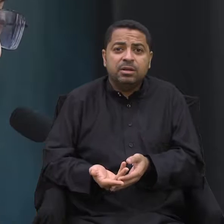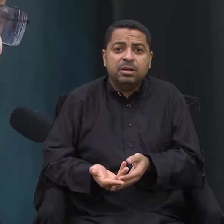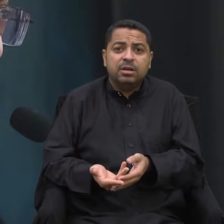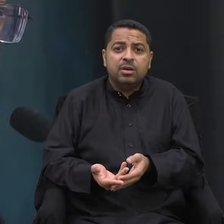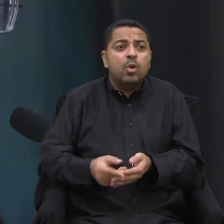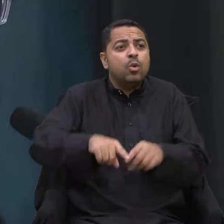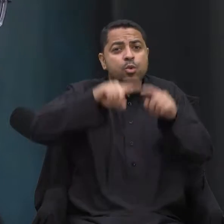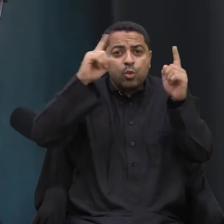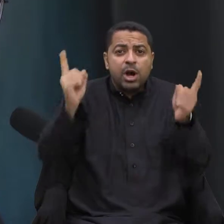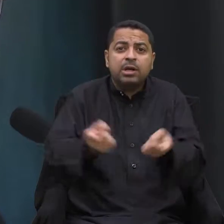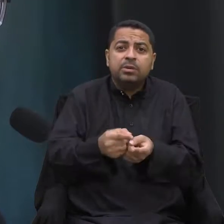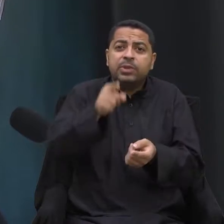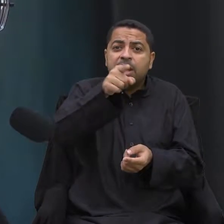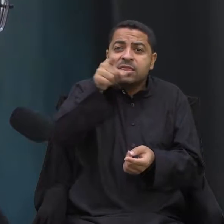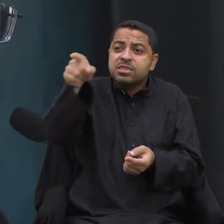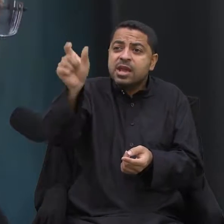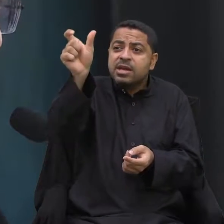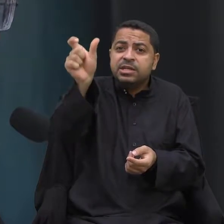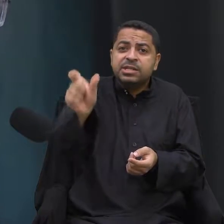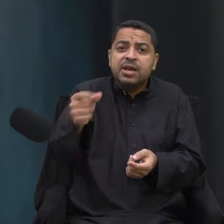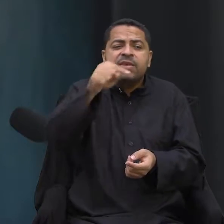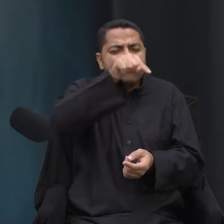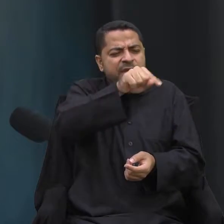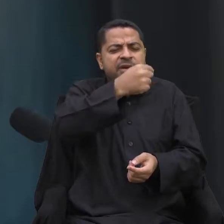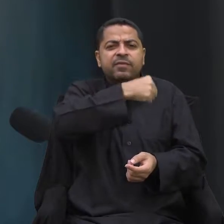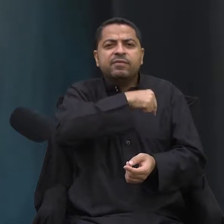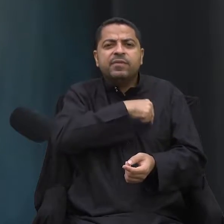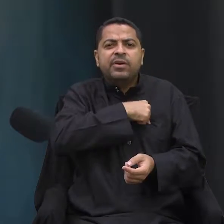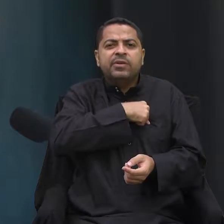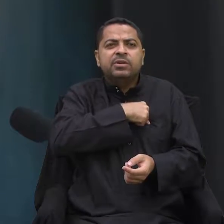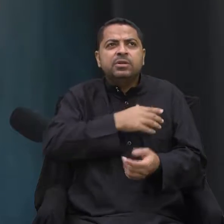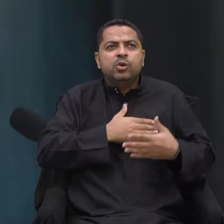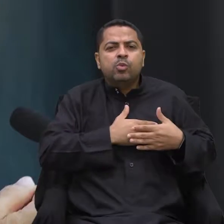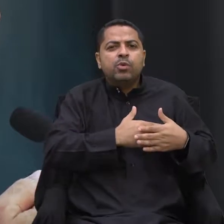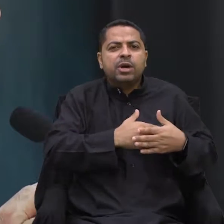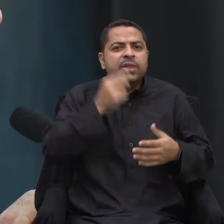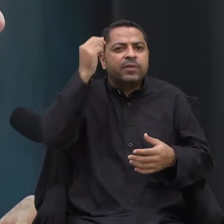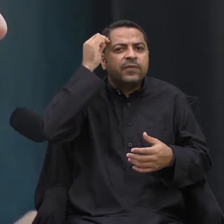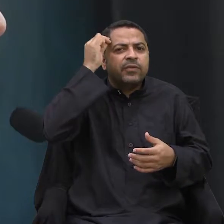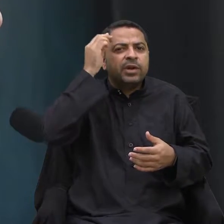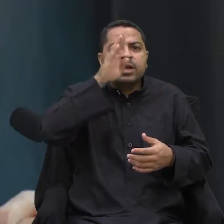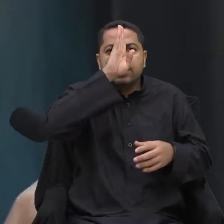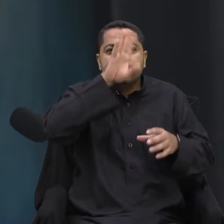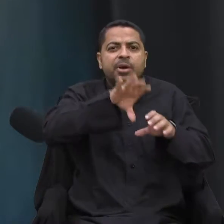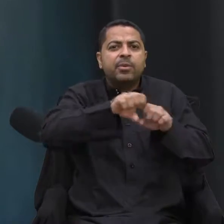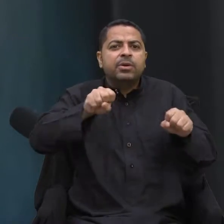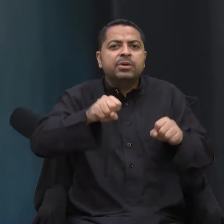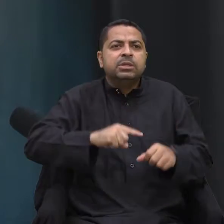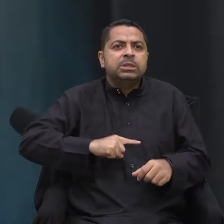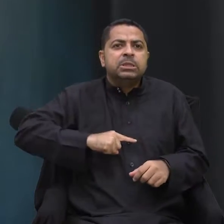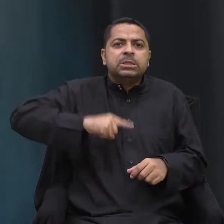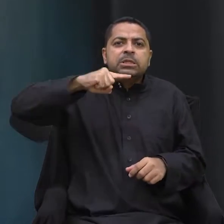وكل شخص يجد في داخله حركة، يجد في داخله